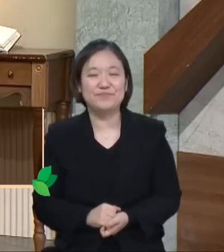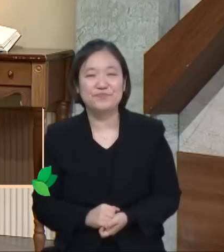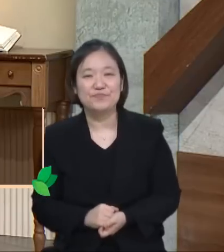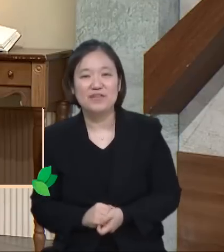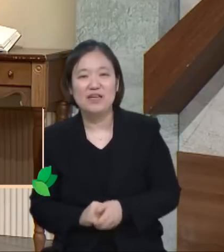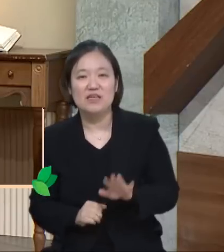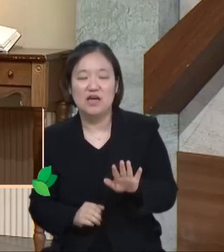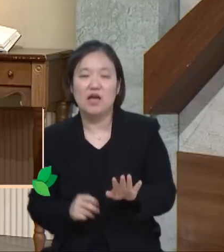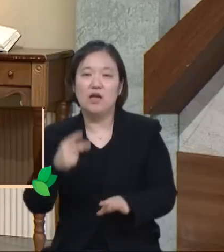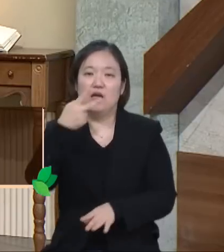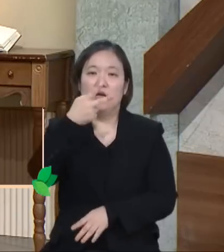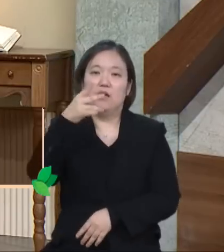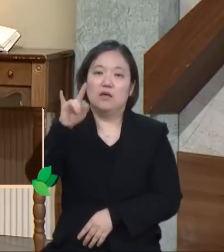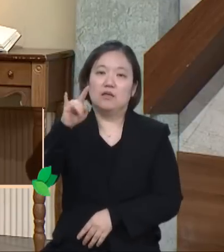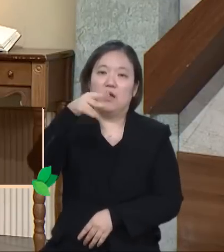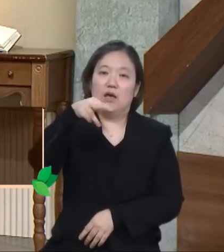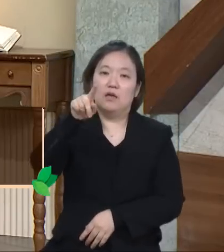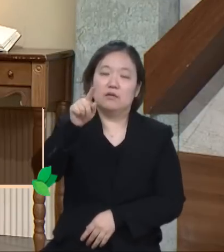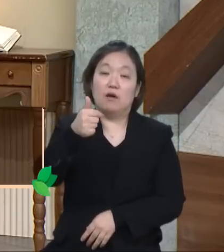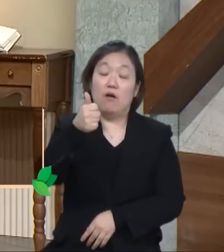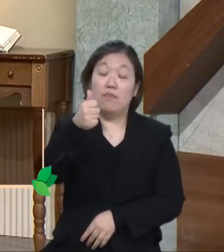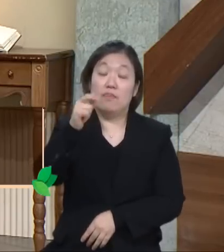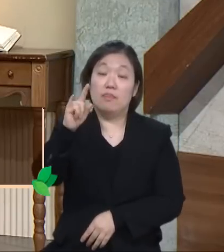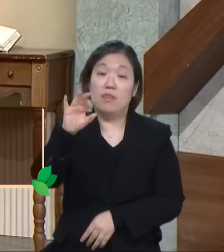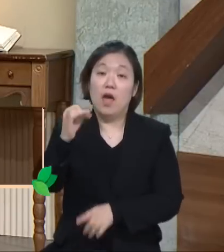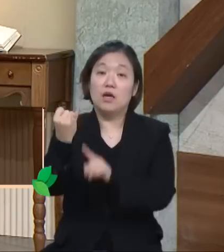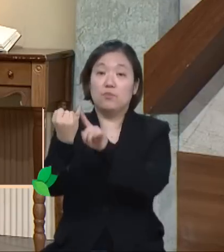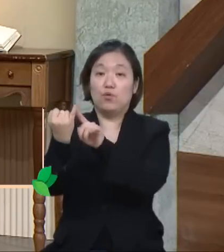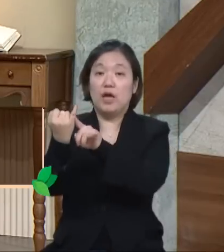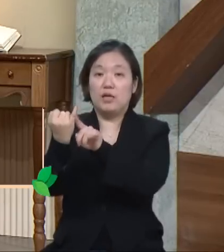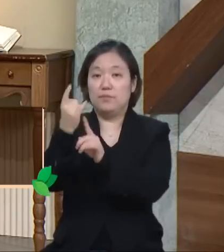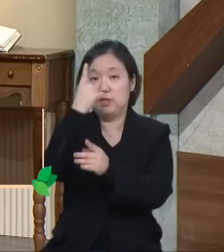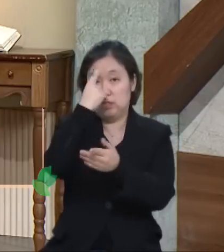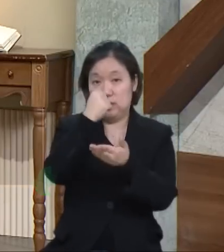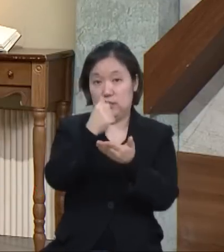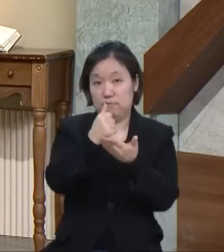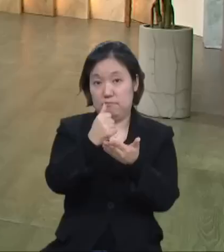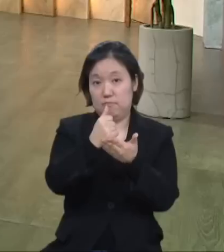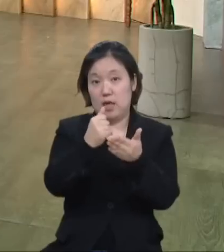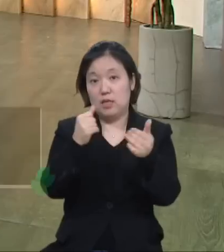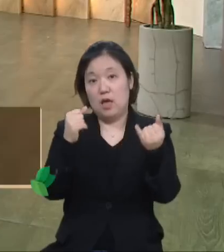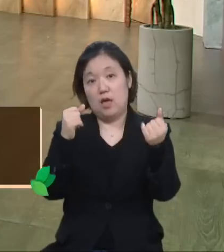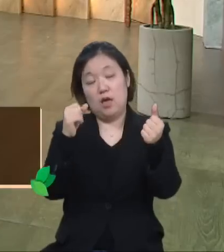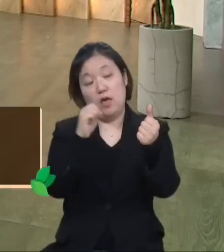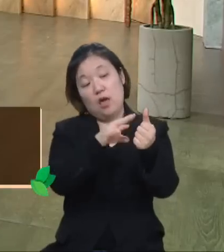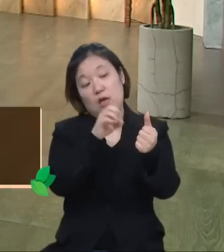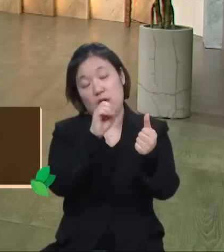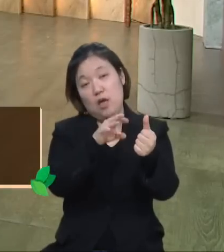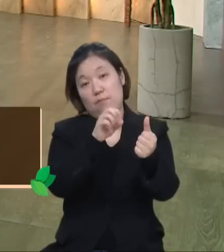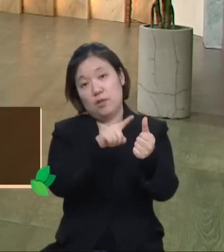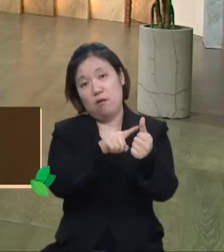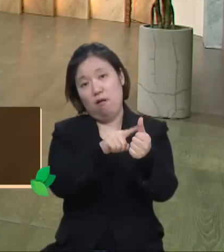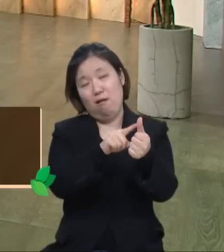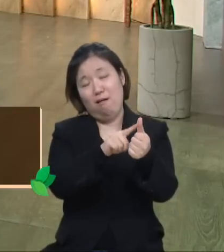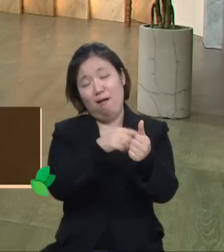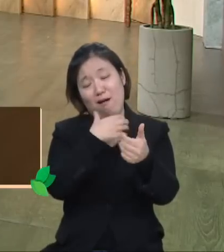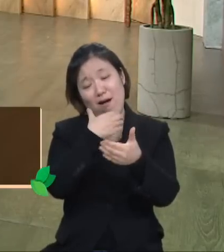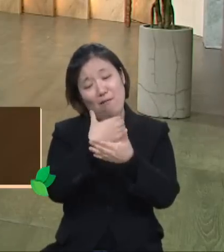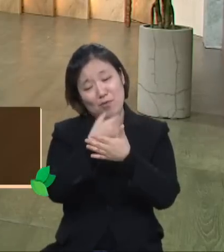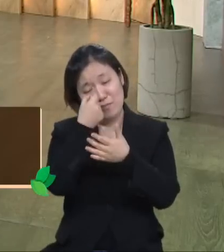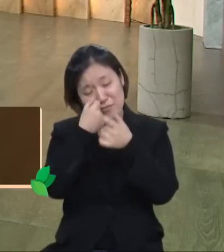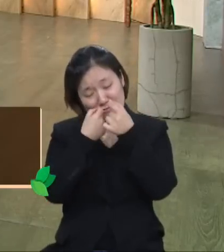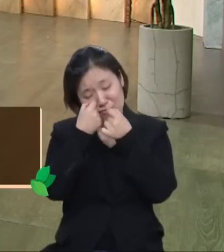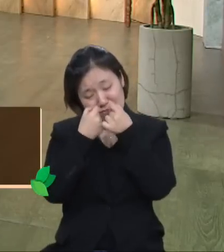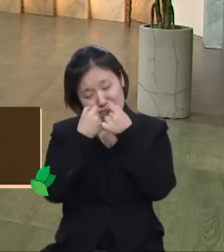그 대선행 보살님이 저한테이 이야기를 해주면서 눈에 눈물이 글썽글썽하면서 막 눈물이 이렇게 막